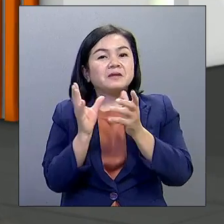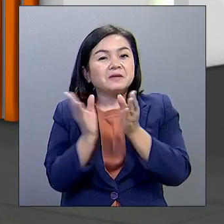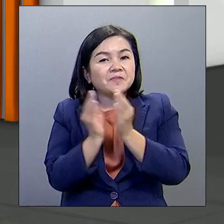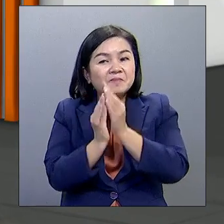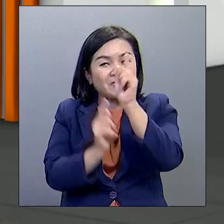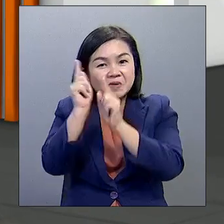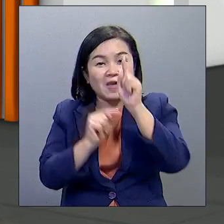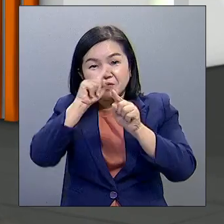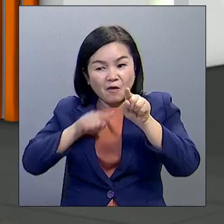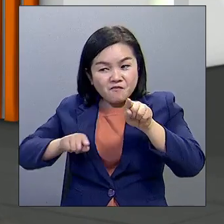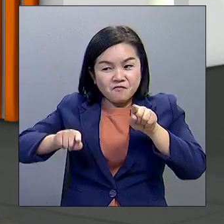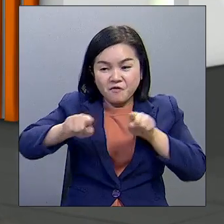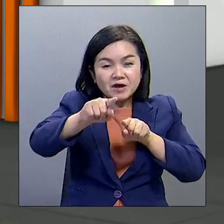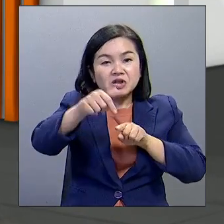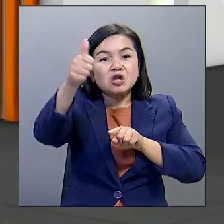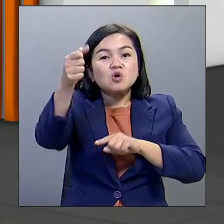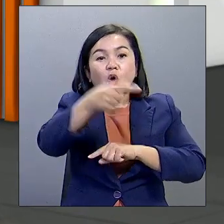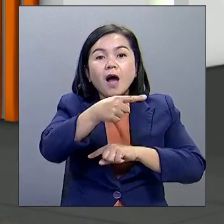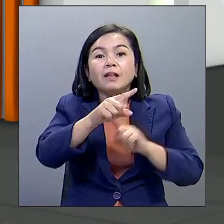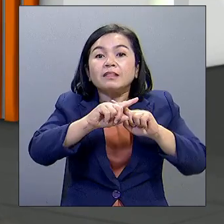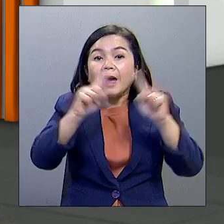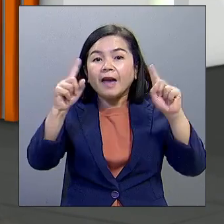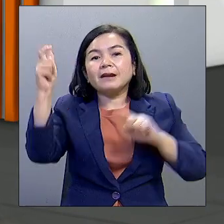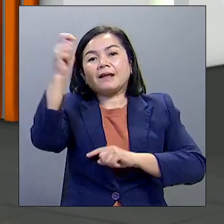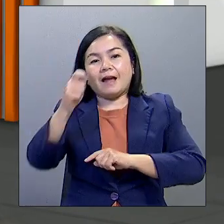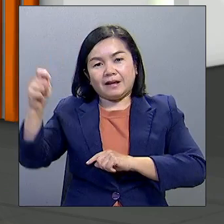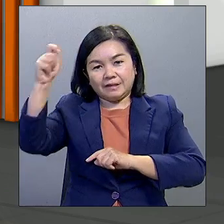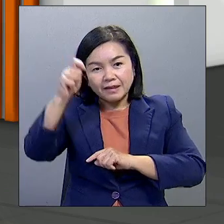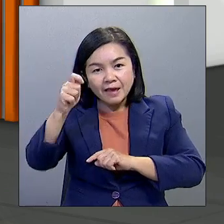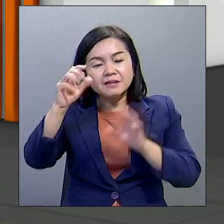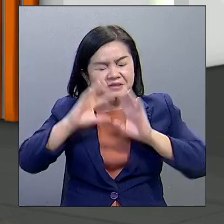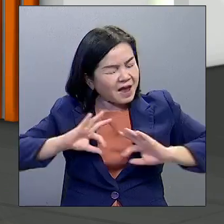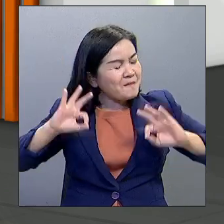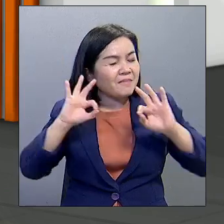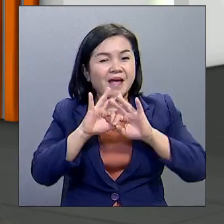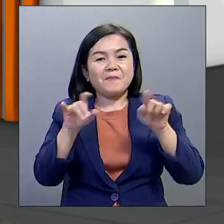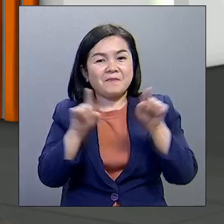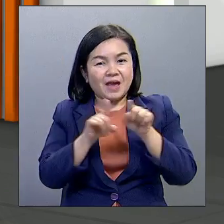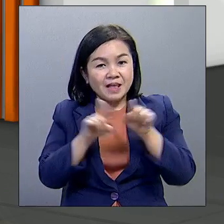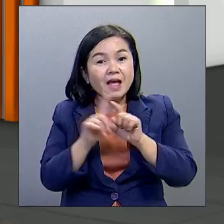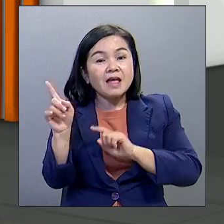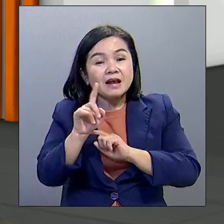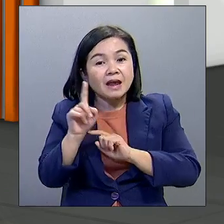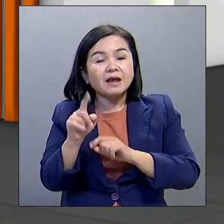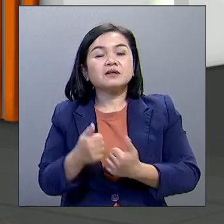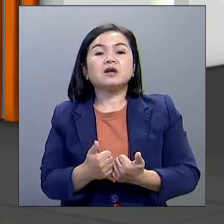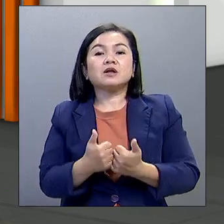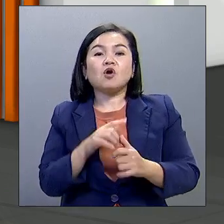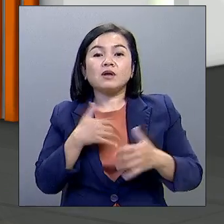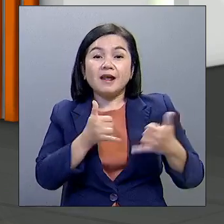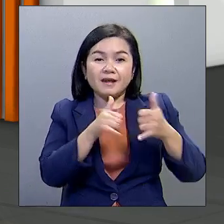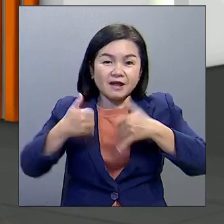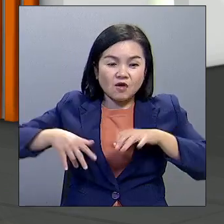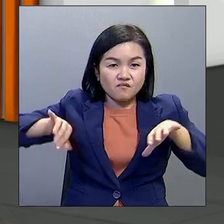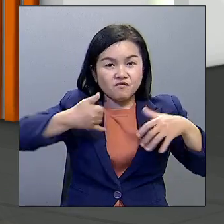แต่สำหรับมาโน่โพกิ้งค่ะถือว่าทุกนัดในทัวร์นาเมนต์อาเซียนครับมีความสำคัญกับตัวเขาเองเพราะว่าเป็นรายการที่จะต้องแสดงฝีมือเ